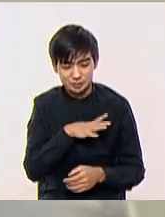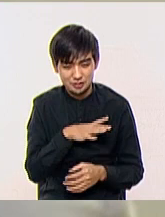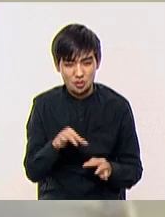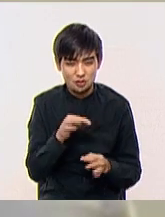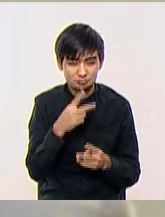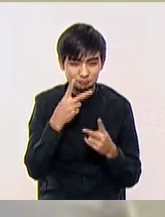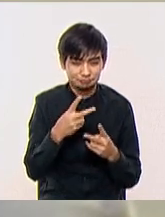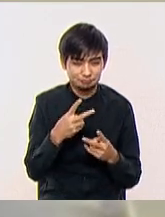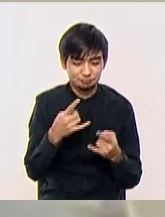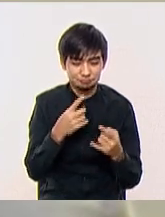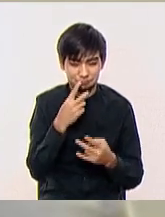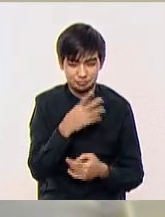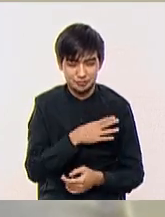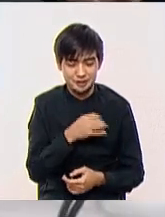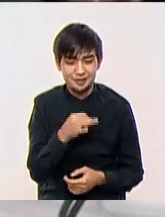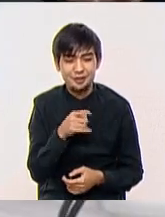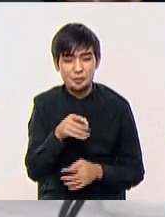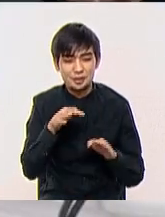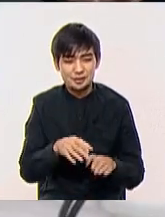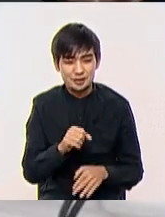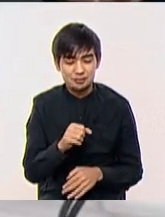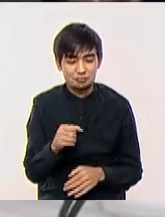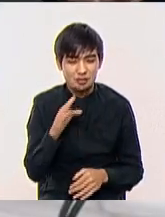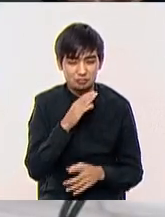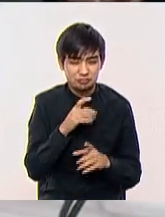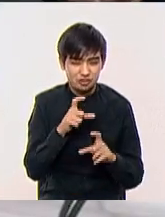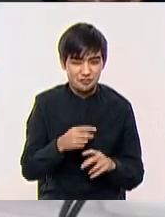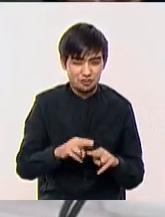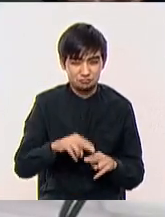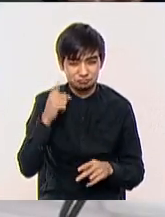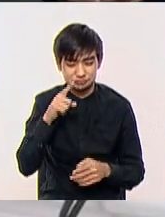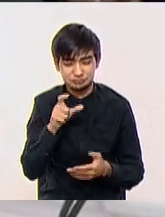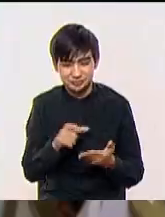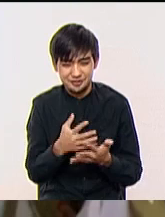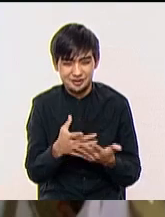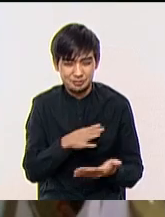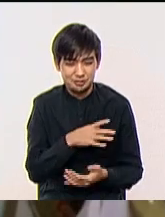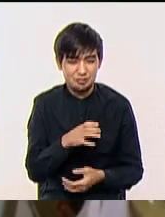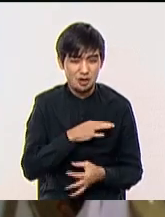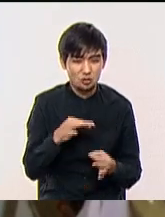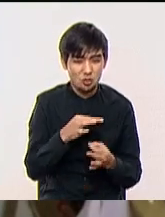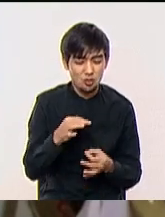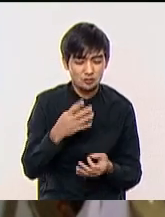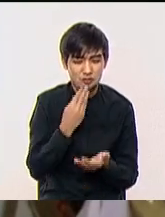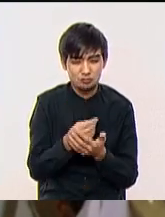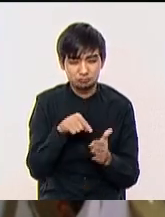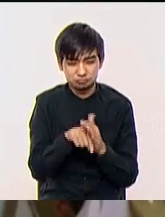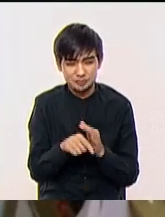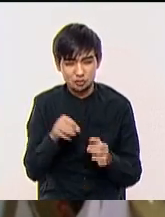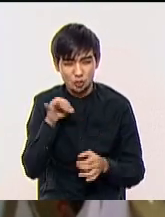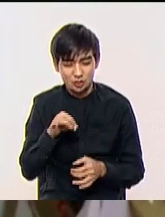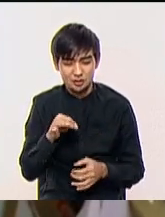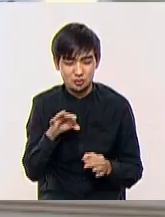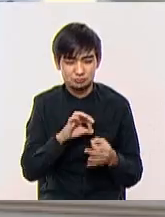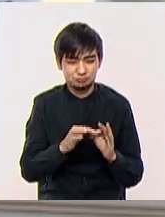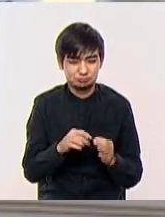жылжымалы көрерменмен танысты. Мұнда абыз ақынның өзі қолданған тұрмыстық заттар мен бай мұрасы шығармашылығы туралы тың деректер қойылған.